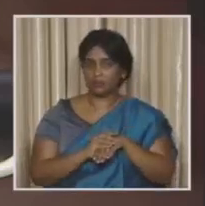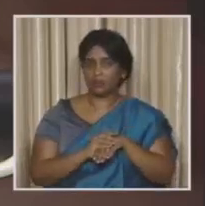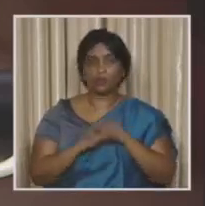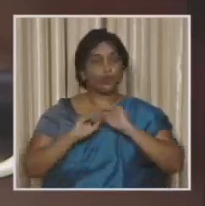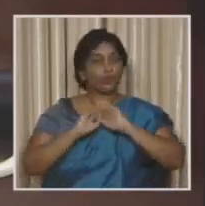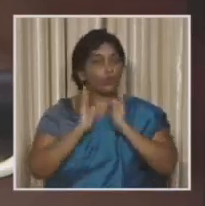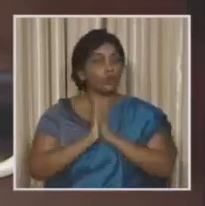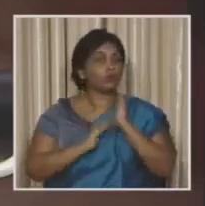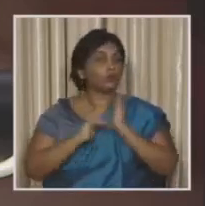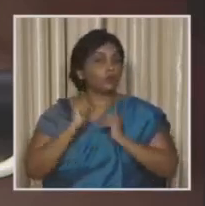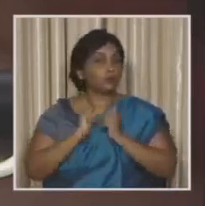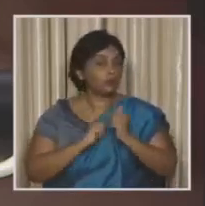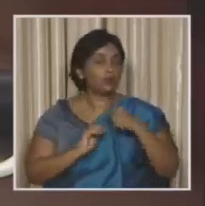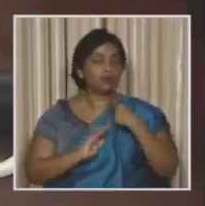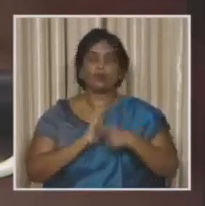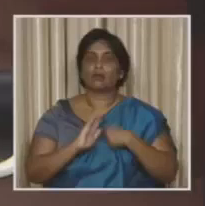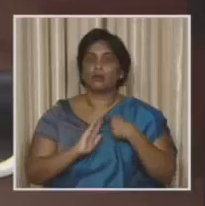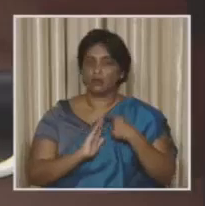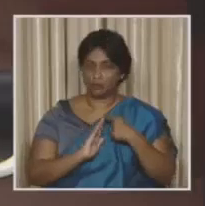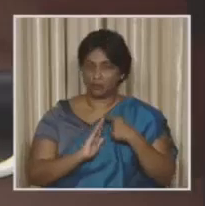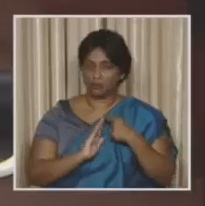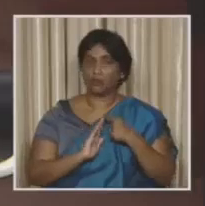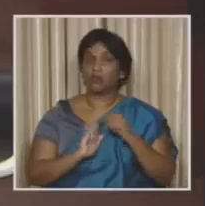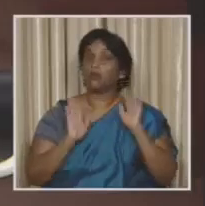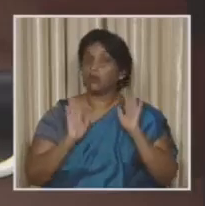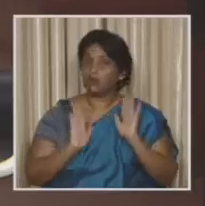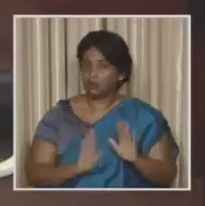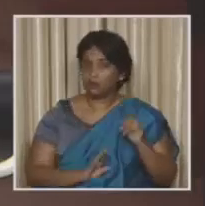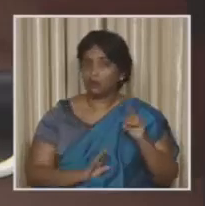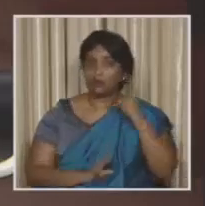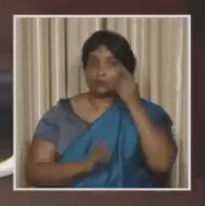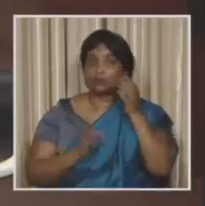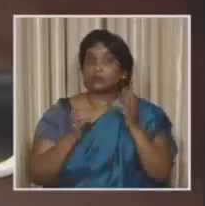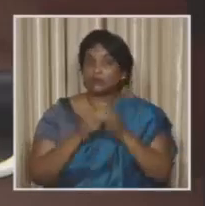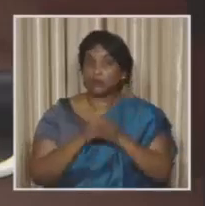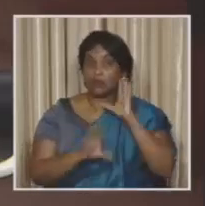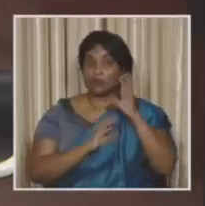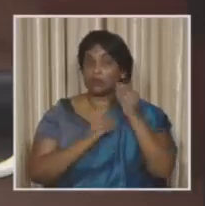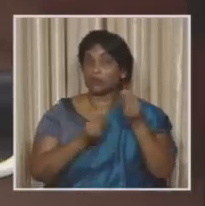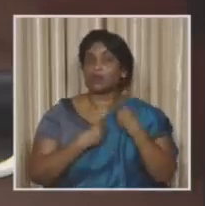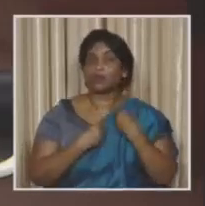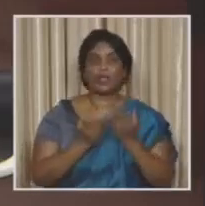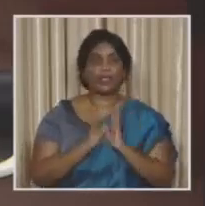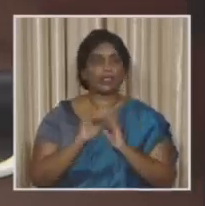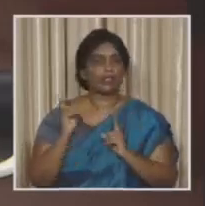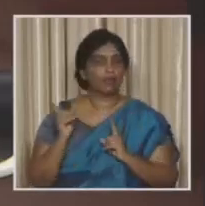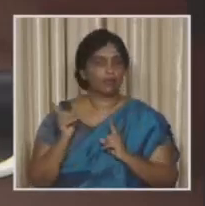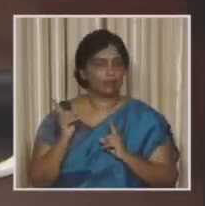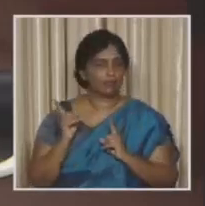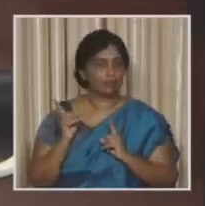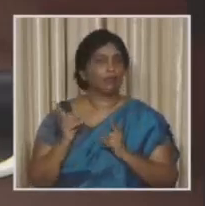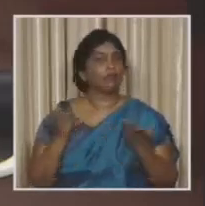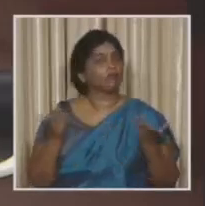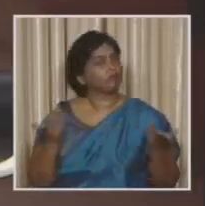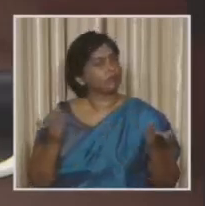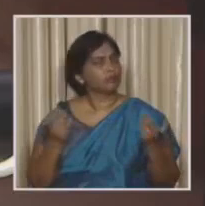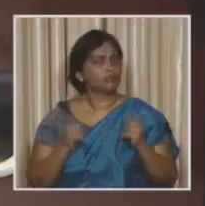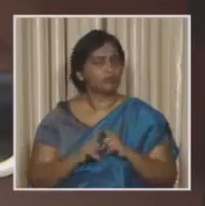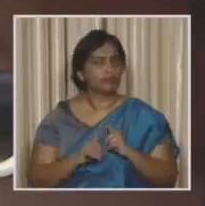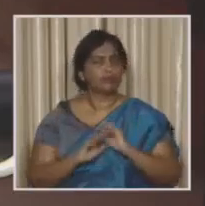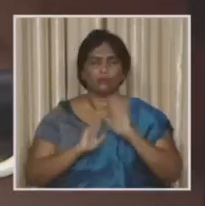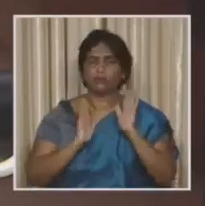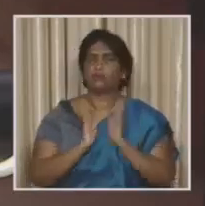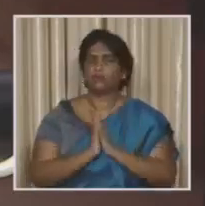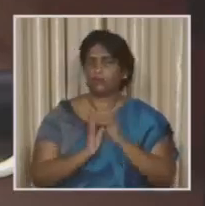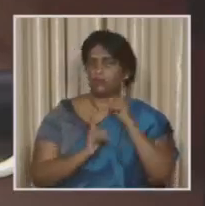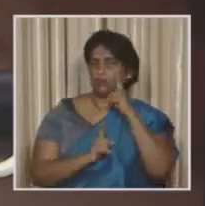සියලු ක්‍රියාදාමයන් සිද්ධ වෙන්නේ ලංකාවේ හැබැයි බුද්ධ්‍යංශ වෙත තොරතුරු වෙන්නේ ඉන්දියාවේ එහෙනම් අපිට සාධාරණ